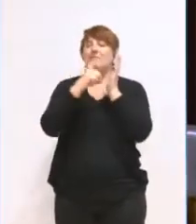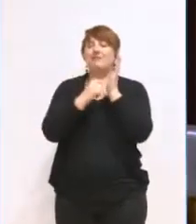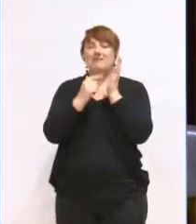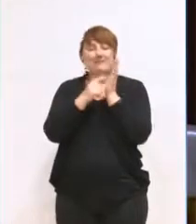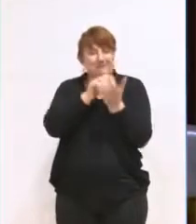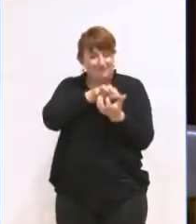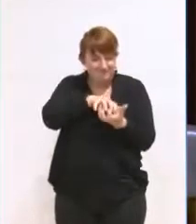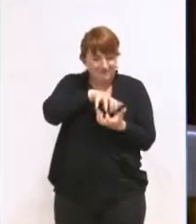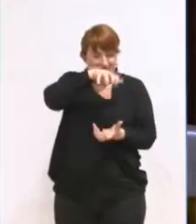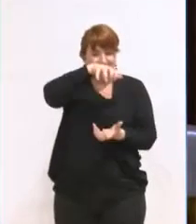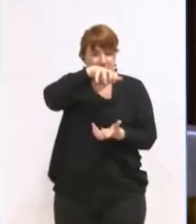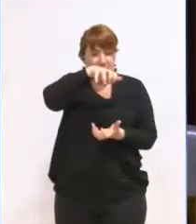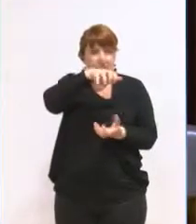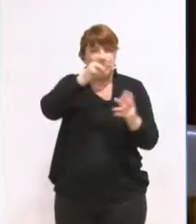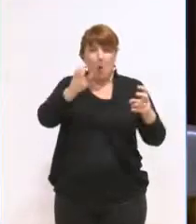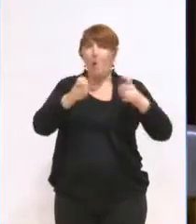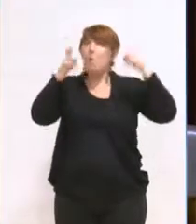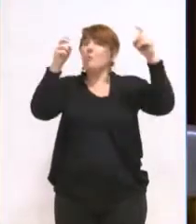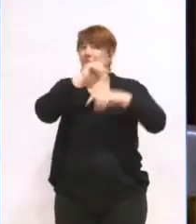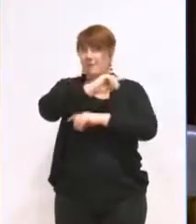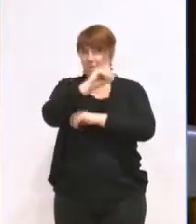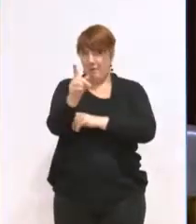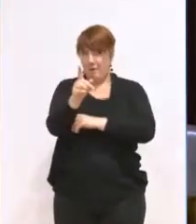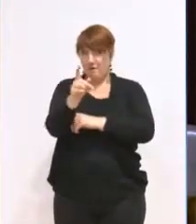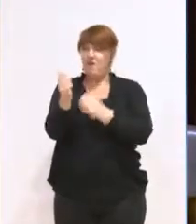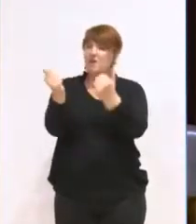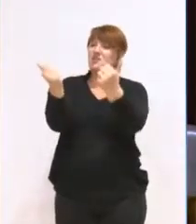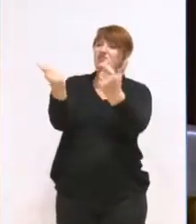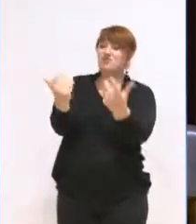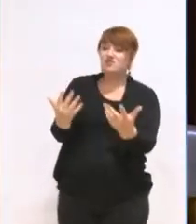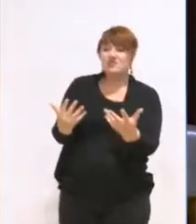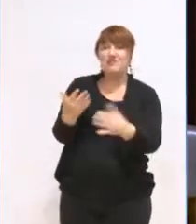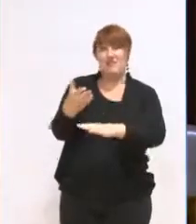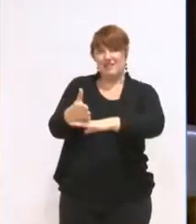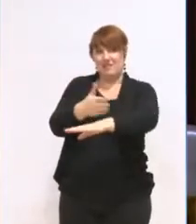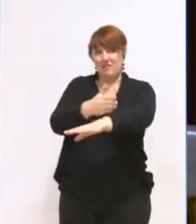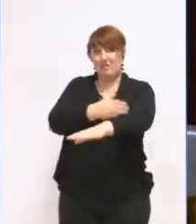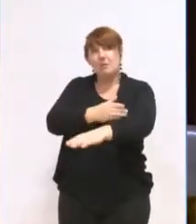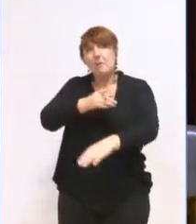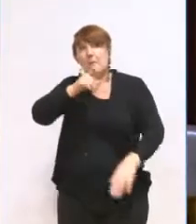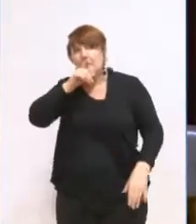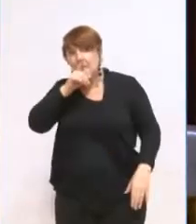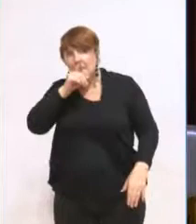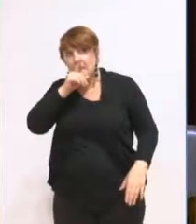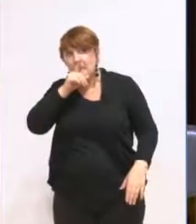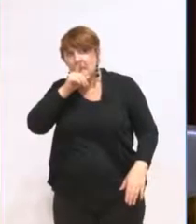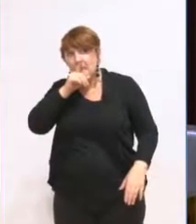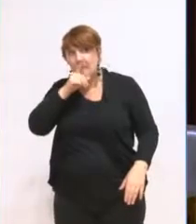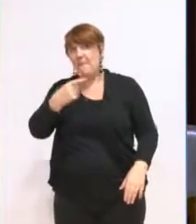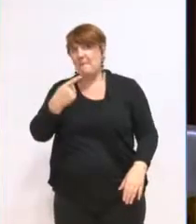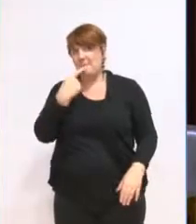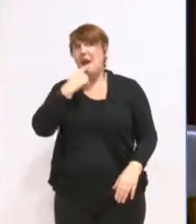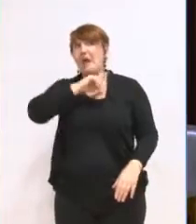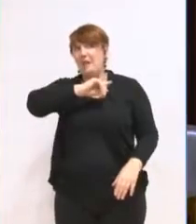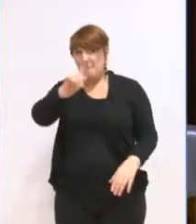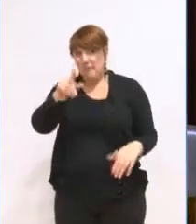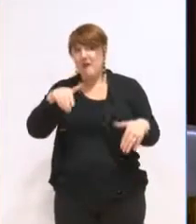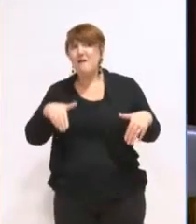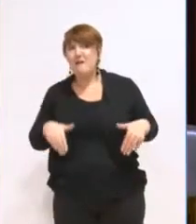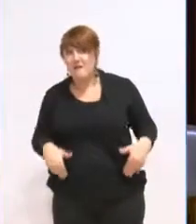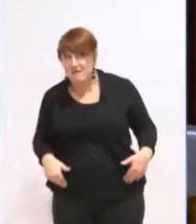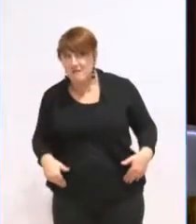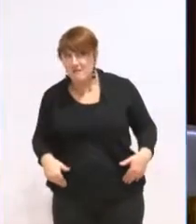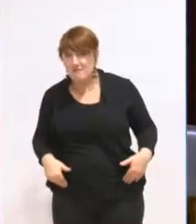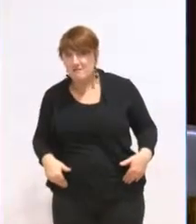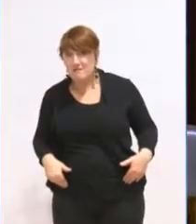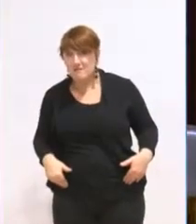ces chiffres-là, ne pas évoquer quand même l'évolution continue en